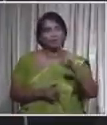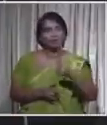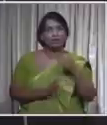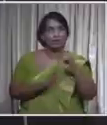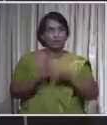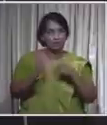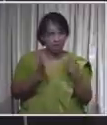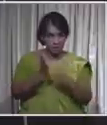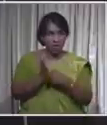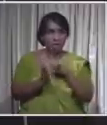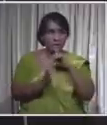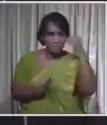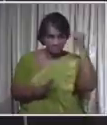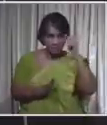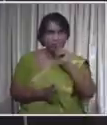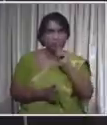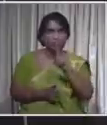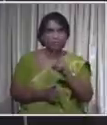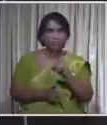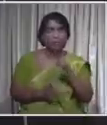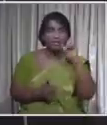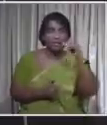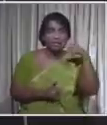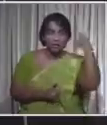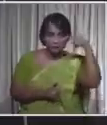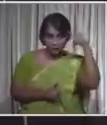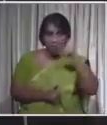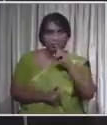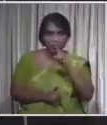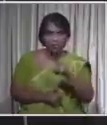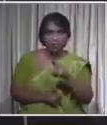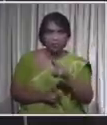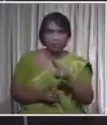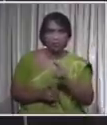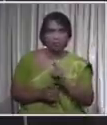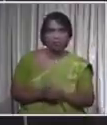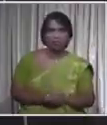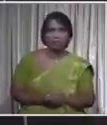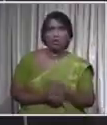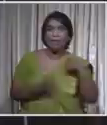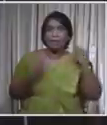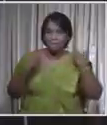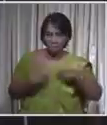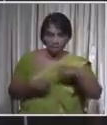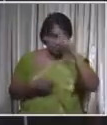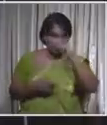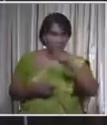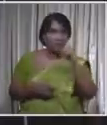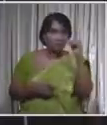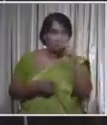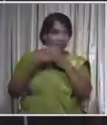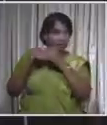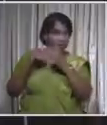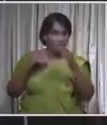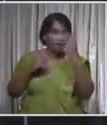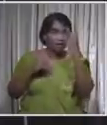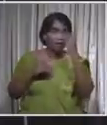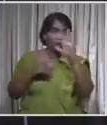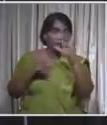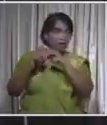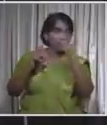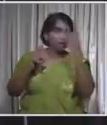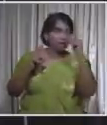දවදන මාතර පිස්ස කිව්වද? චන්ද්‍රිකාන ඕනට පිස්ස කිව්වද? මහින්ද රාජපක්ෂ මහත්තයාගේ පළවෙනි කාලේ 2005